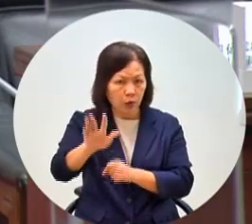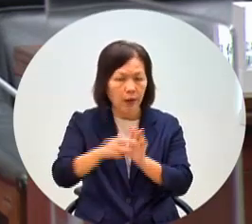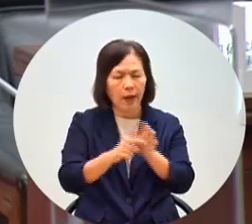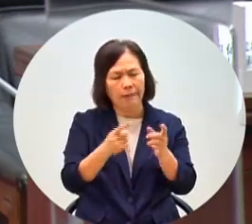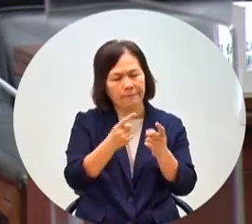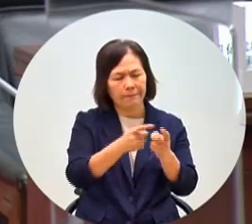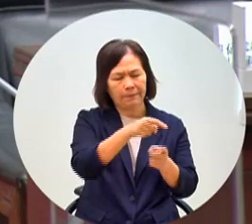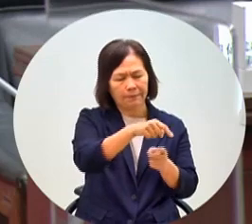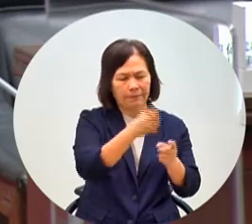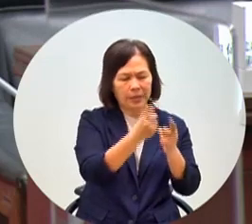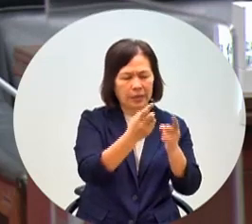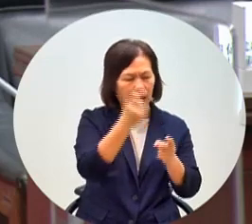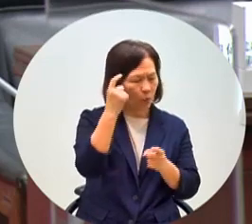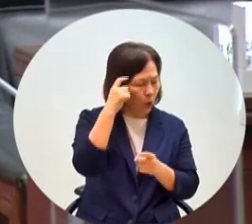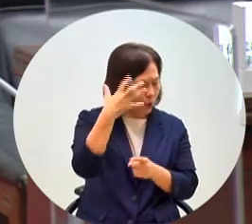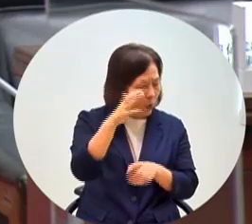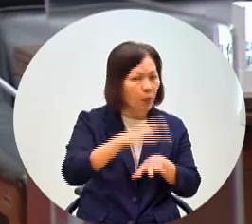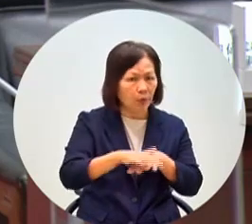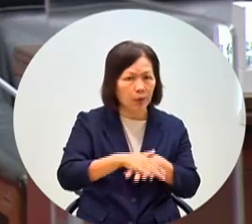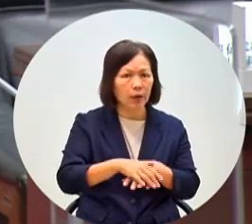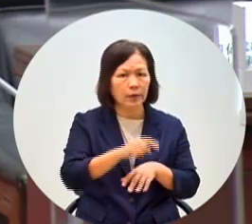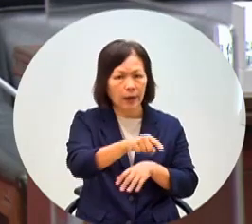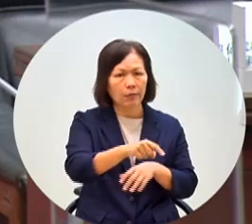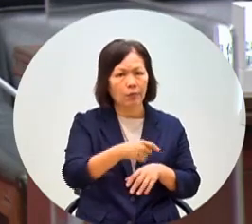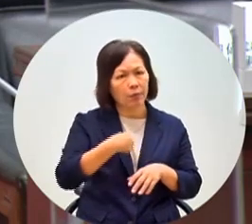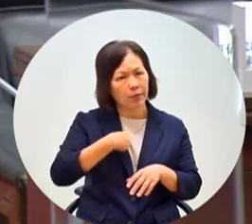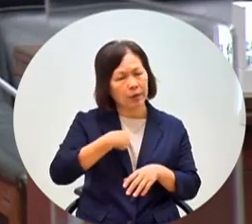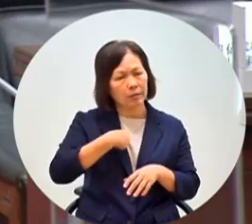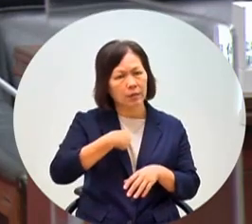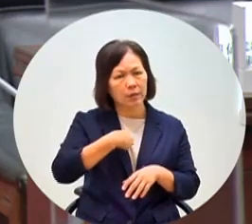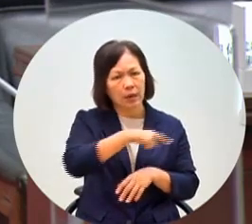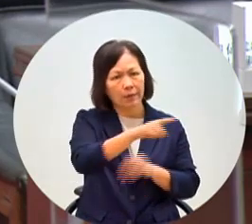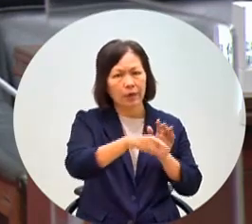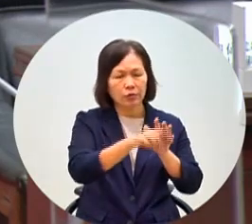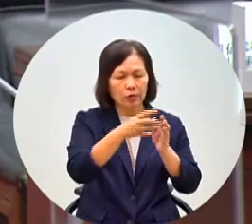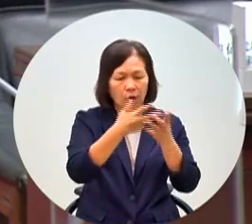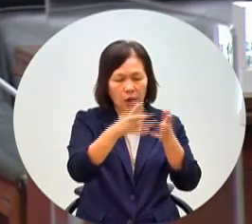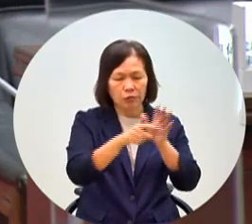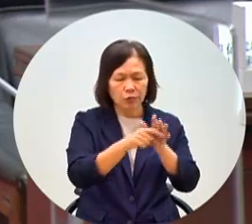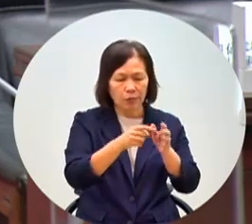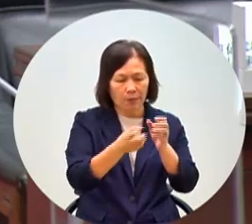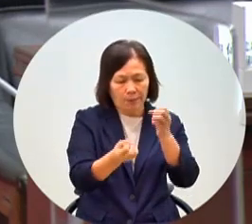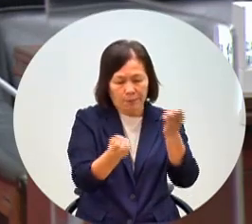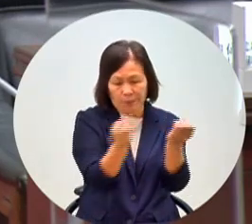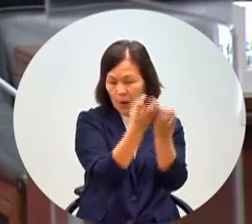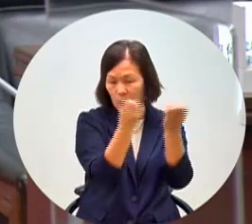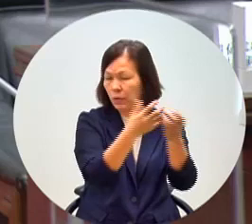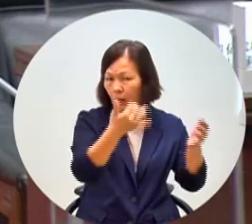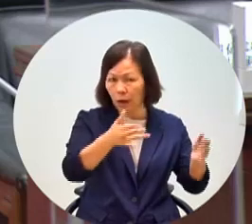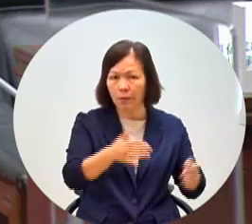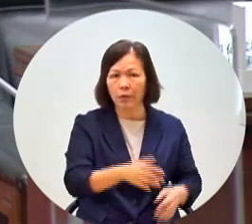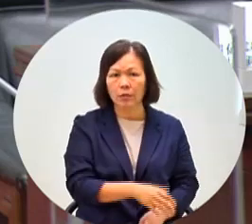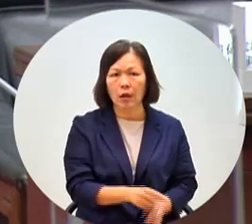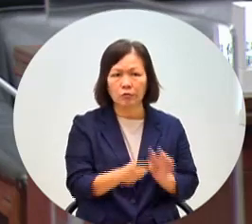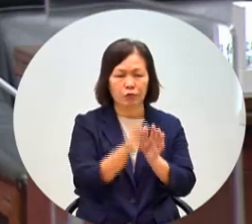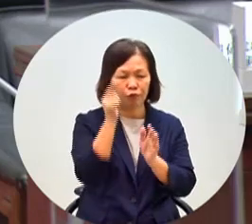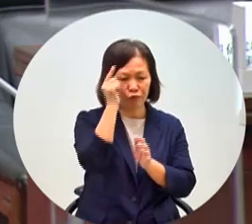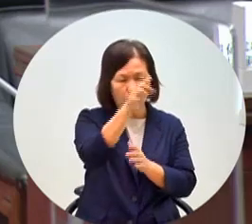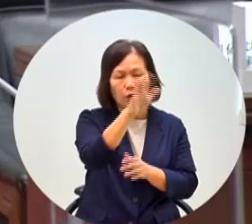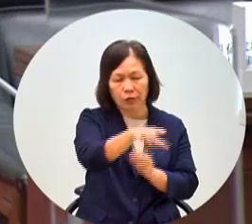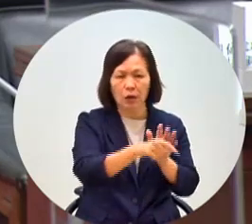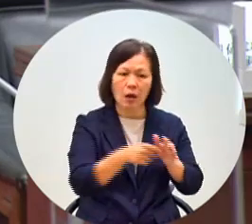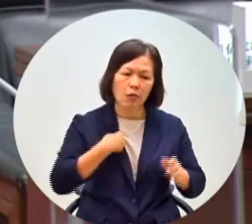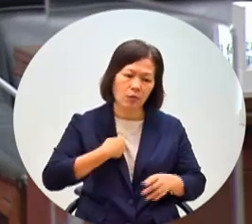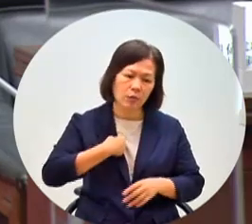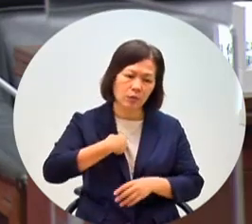困扰。所以变成说，其实我们那边黑数也很多啦，因为就是太远了嘛，你叫我去